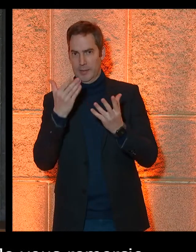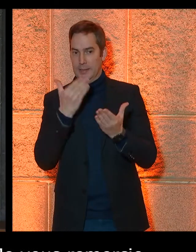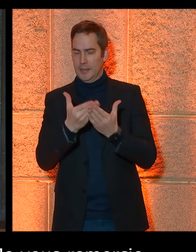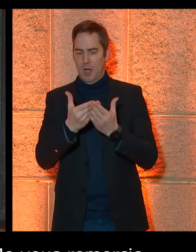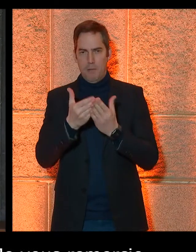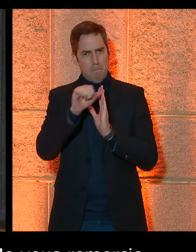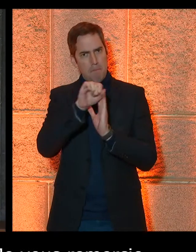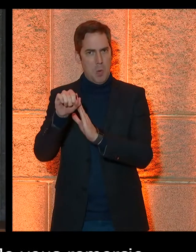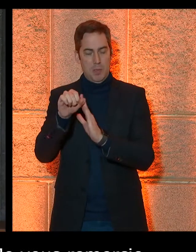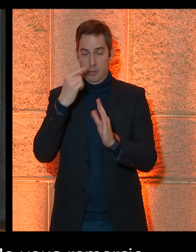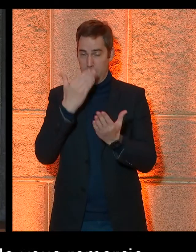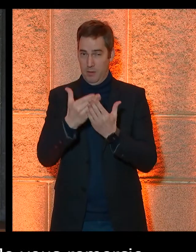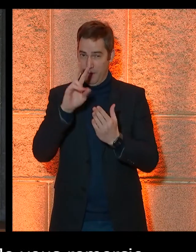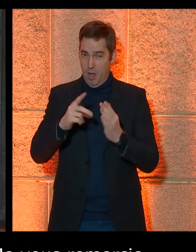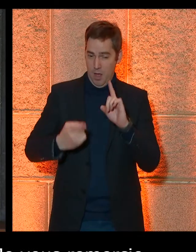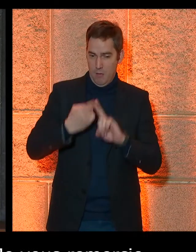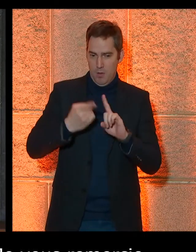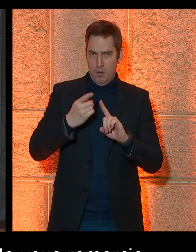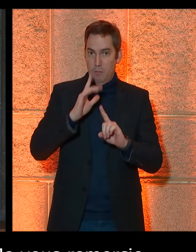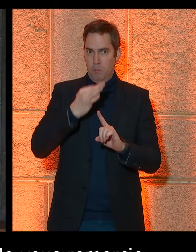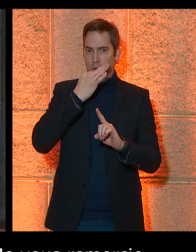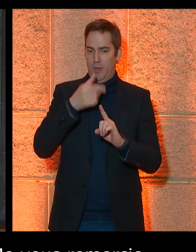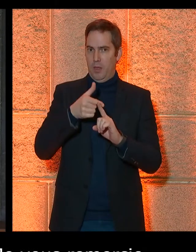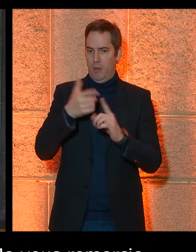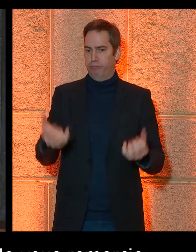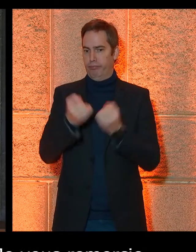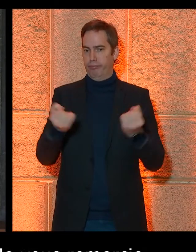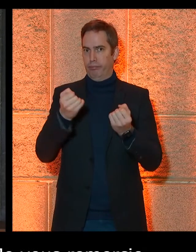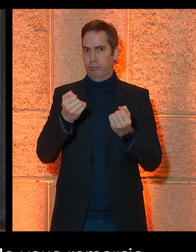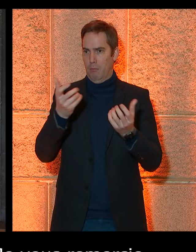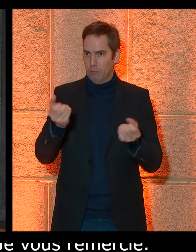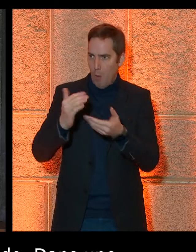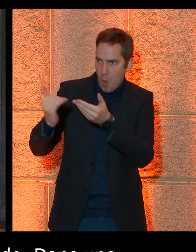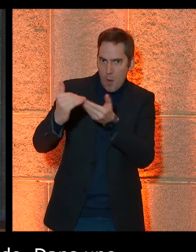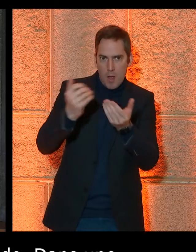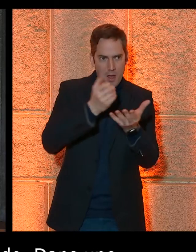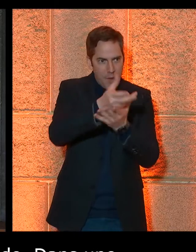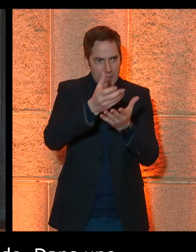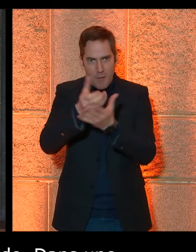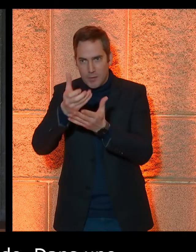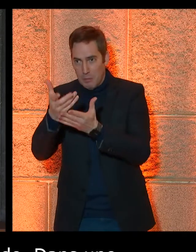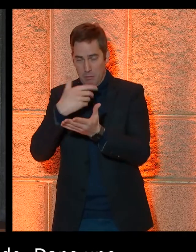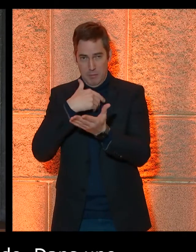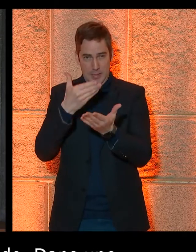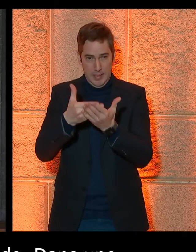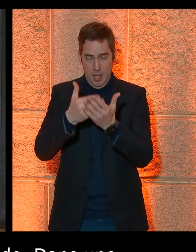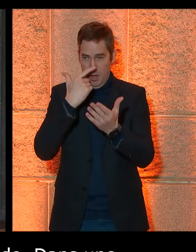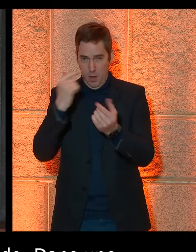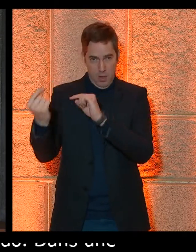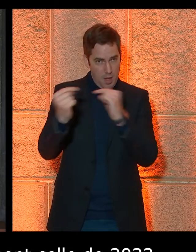médias audiovisuels pour faire vivre cette campagne, pour relayer la campagne, pour susciter le